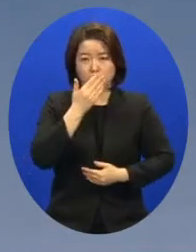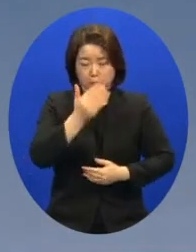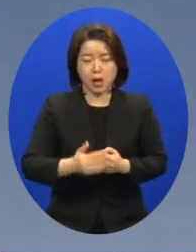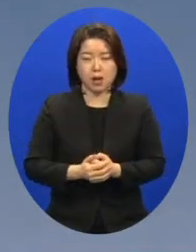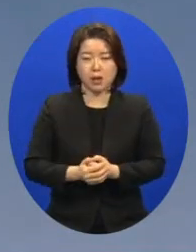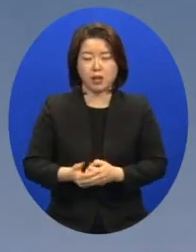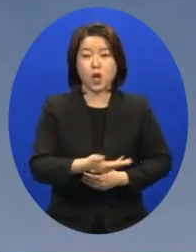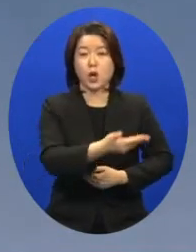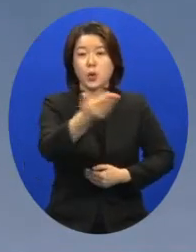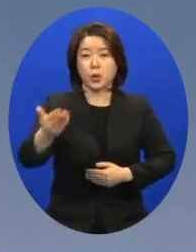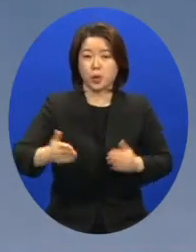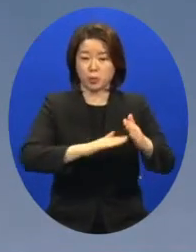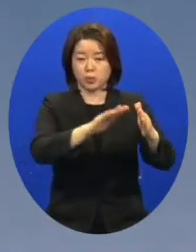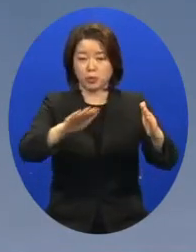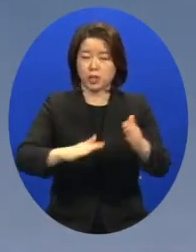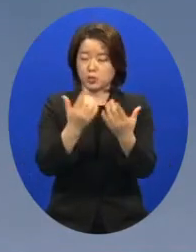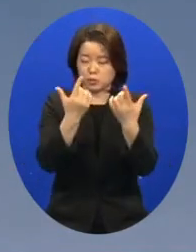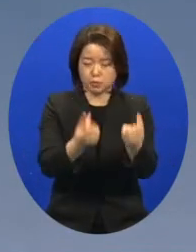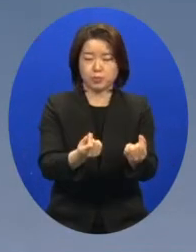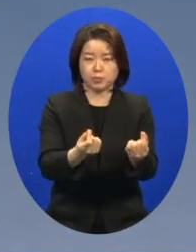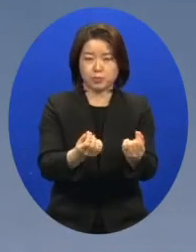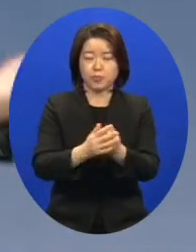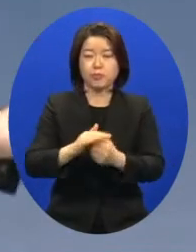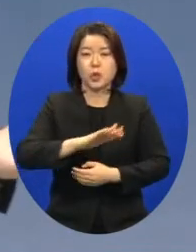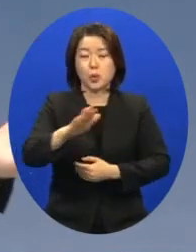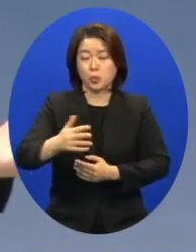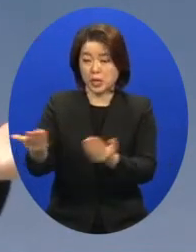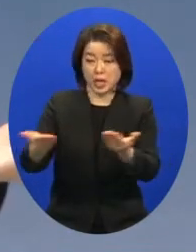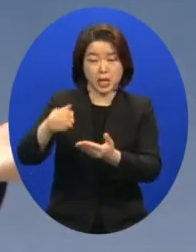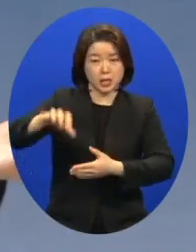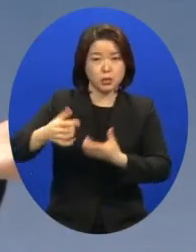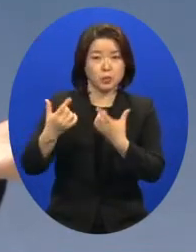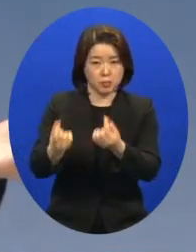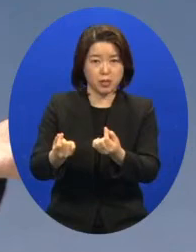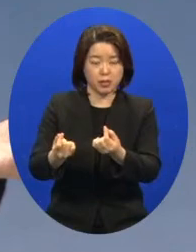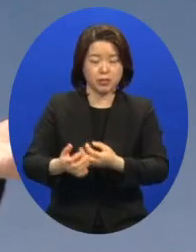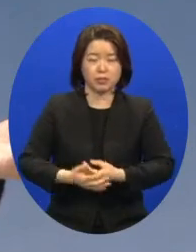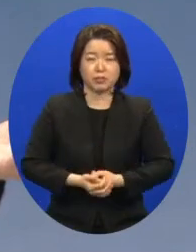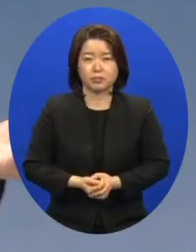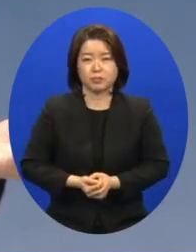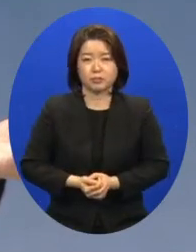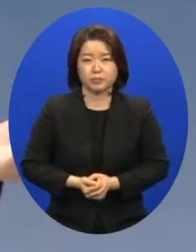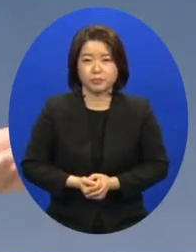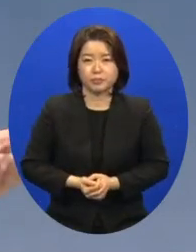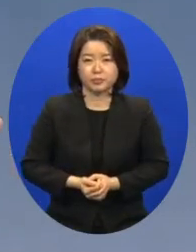여러분의 가정 도 마찬가지가 될 것은 우리의 일터 도 그렇게 될 것입니다